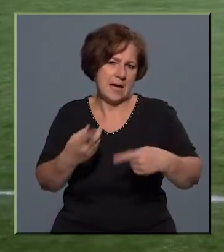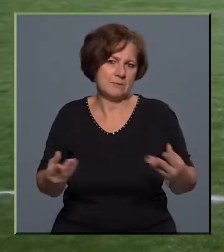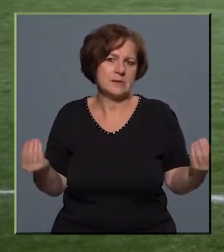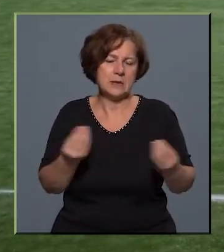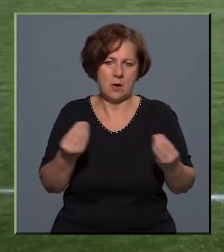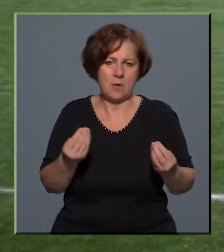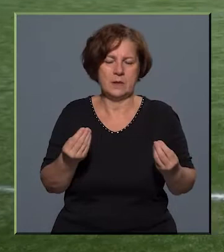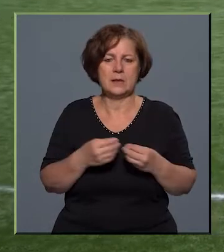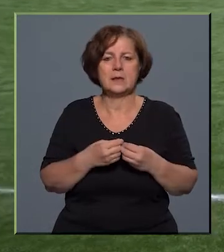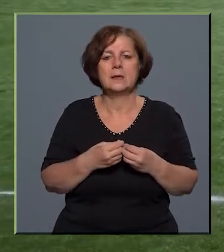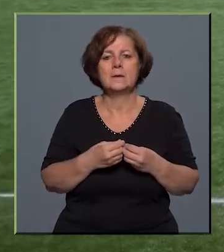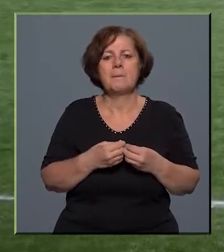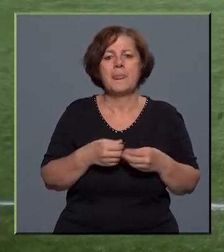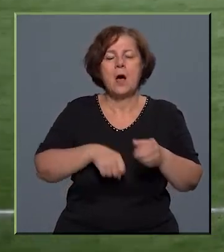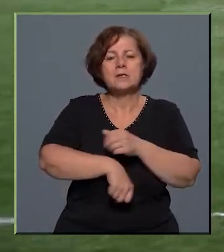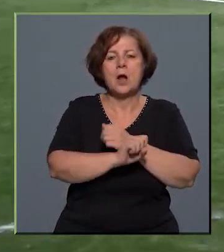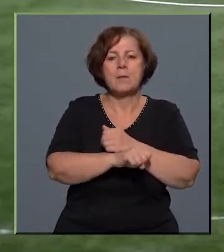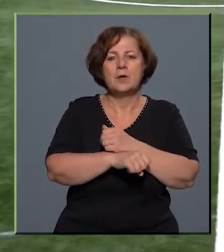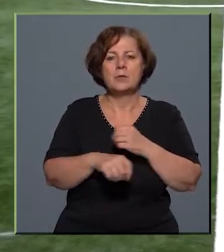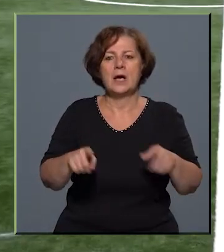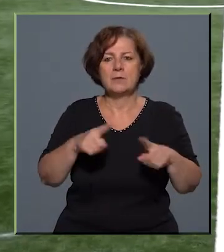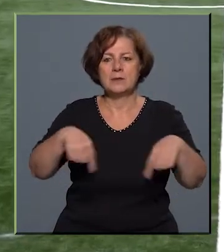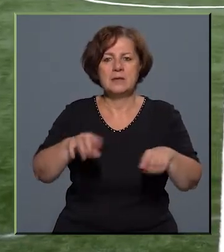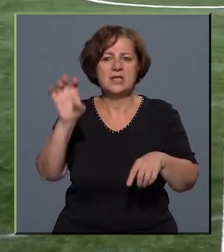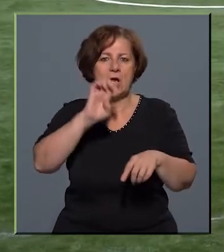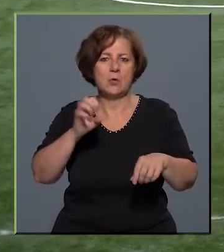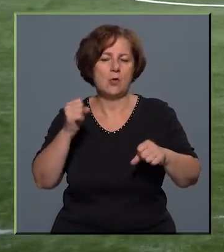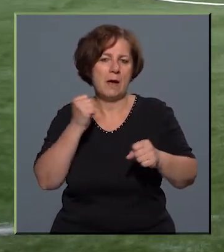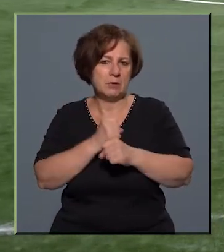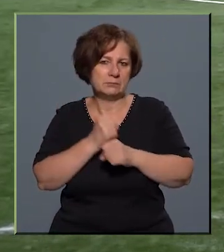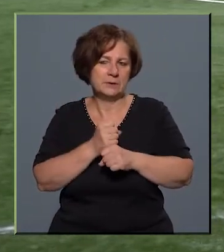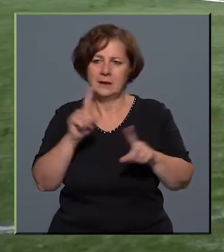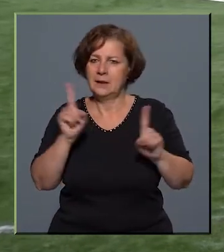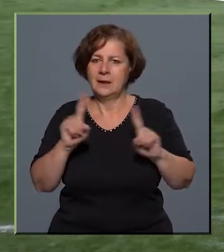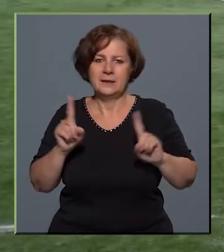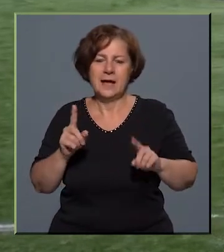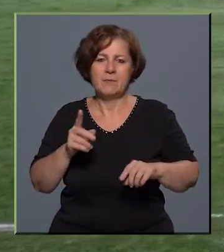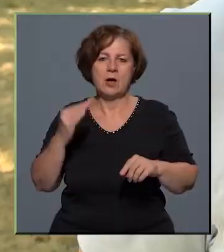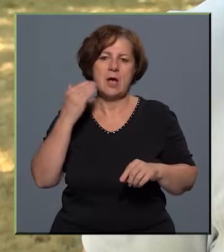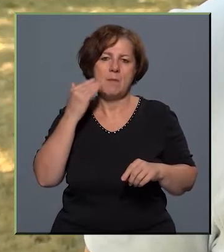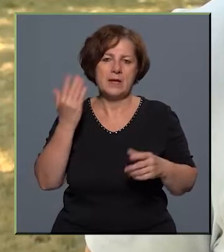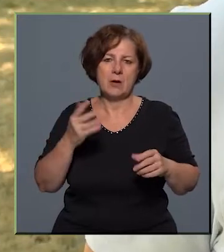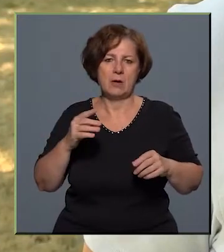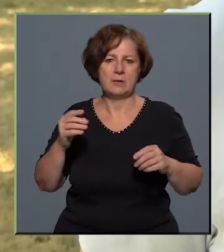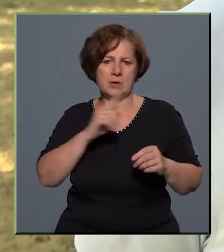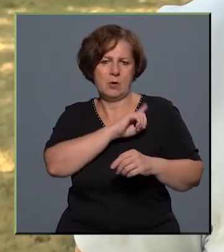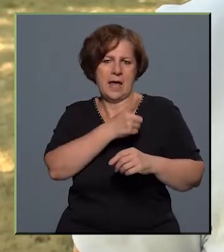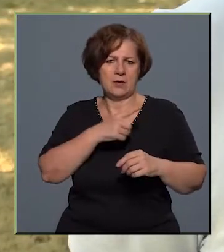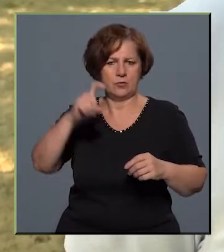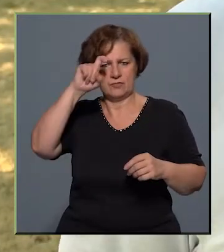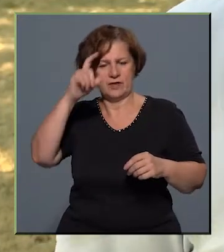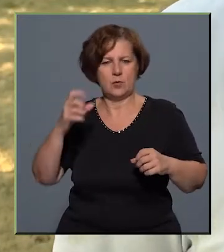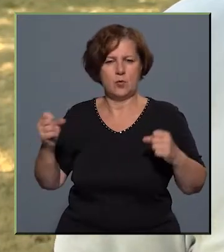ugye az a labdarúgás, amit mi is itt Európában űzünk, tehát nem az, amikor erős legények egymás